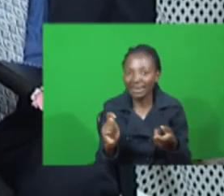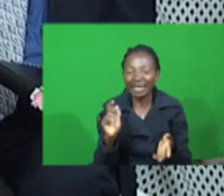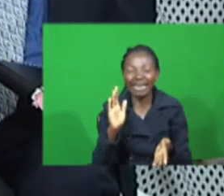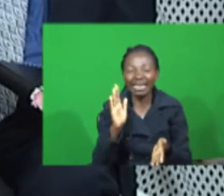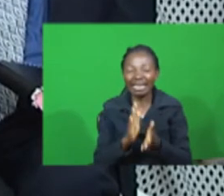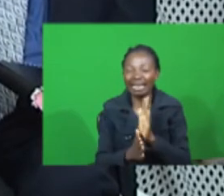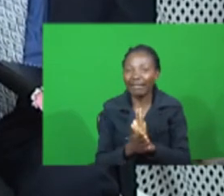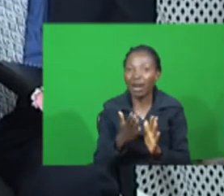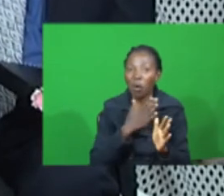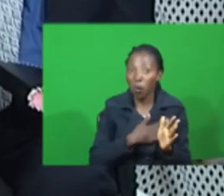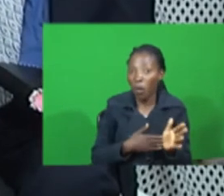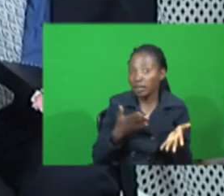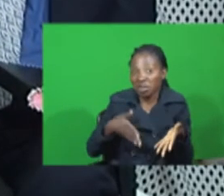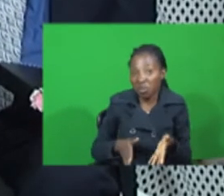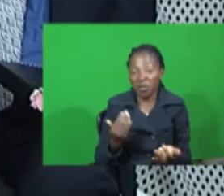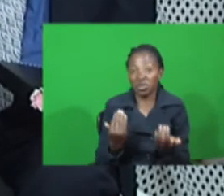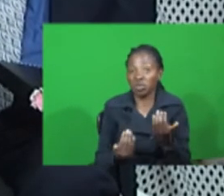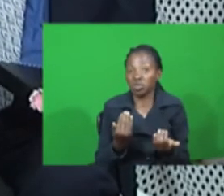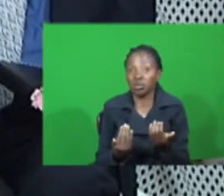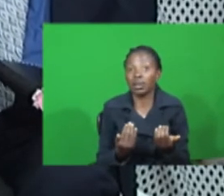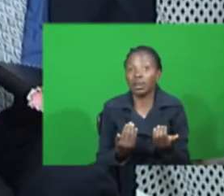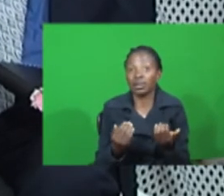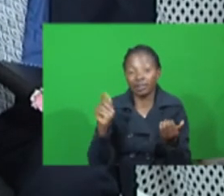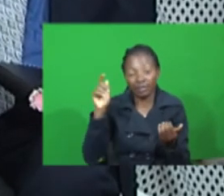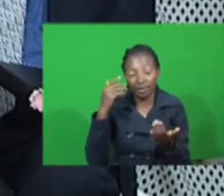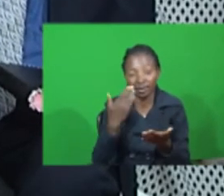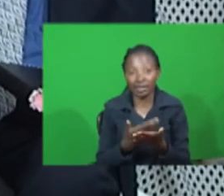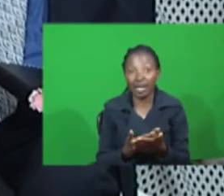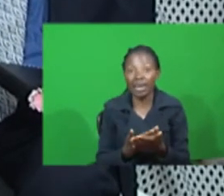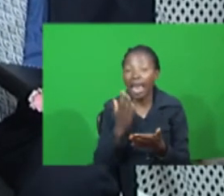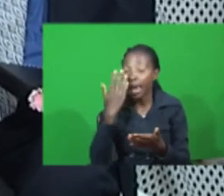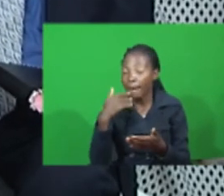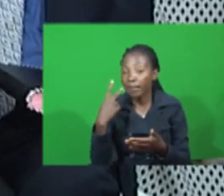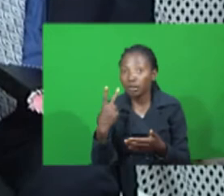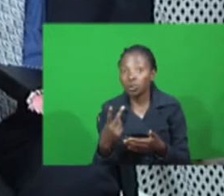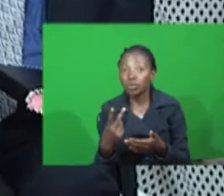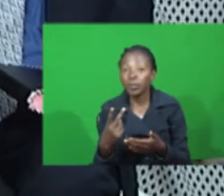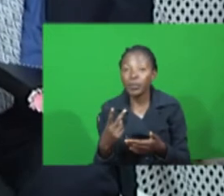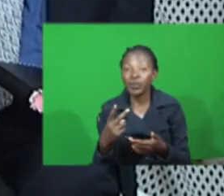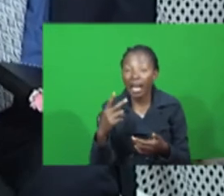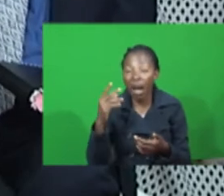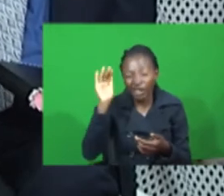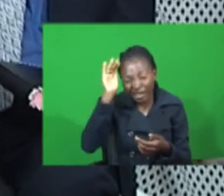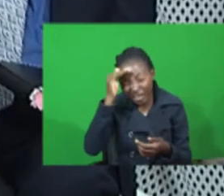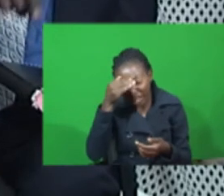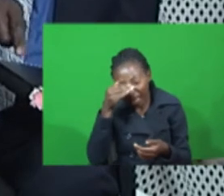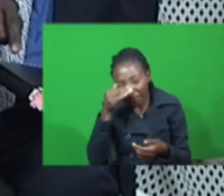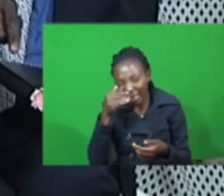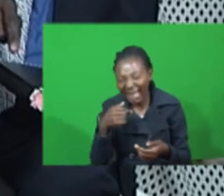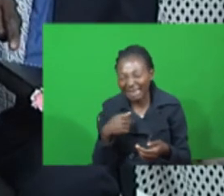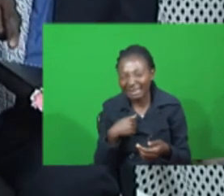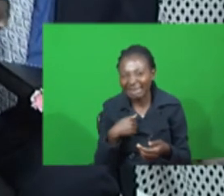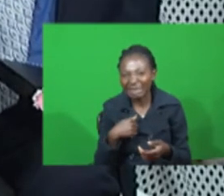asingadi kuti pabude mwana. Mukomana. Number 2, ainyara kunoramba